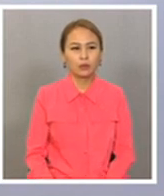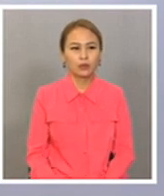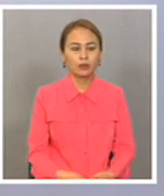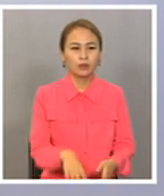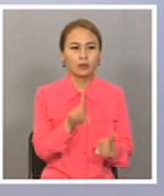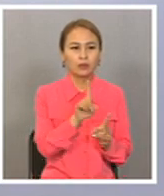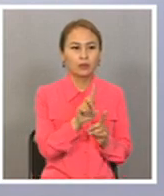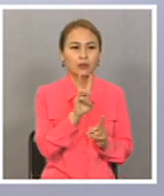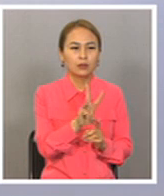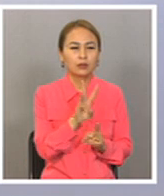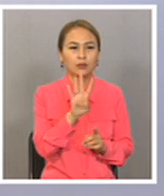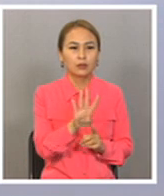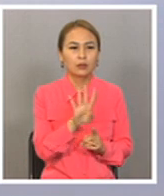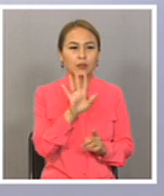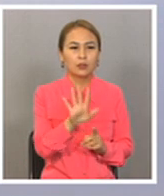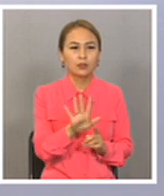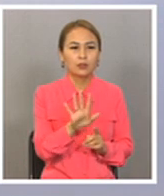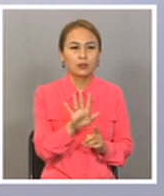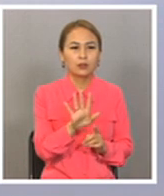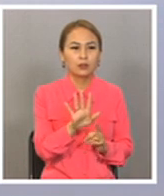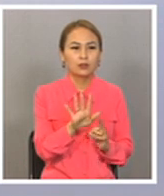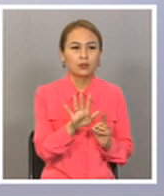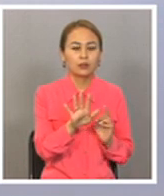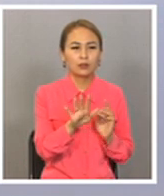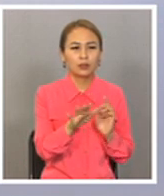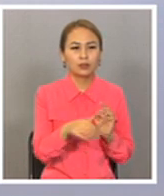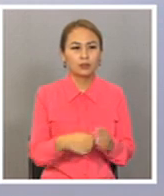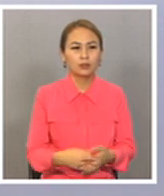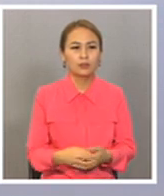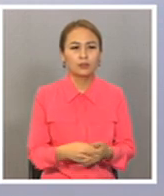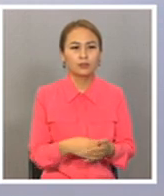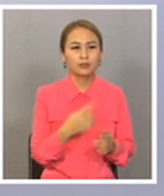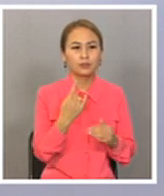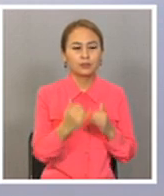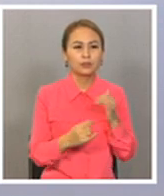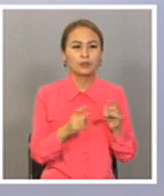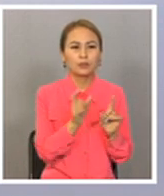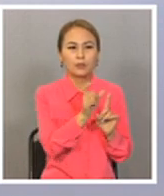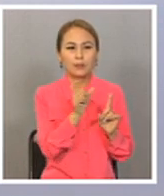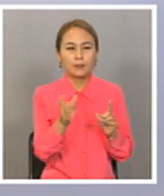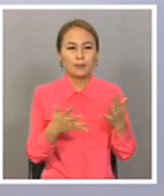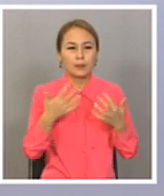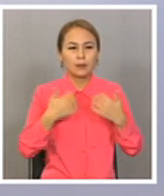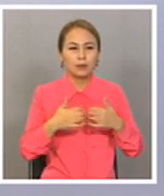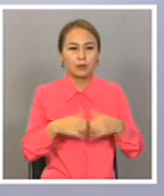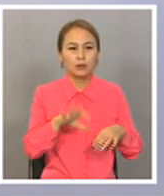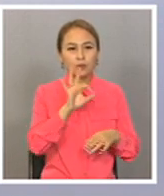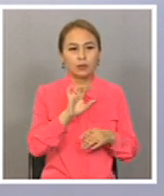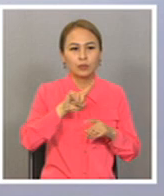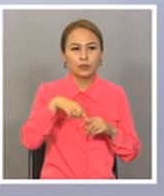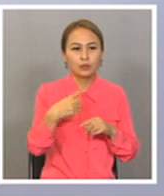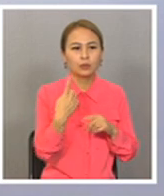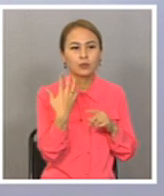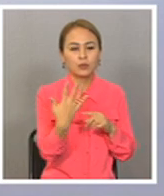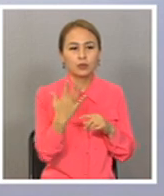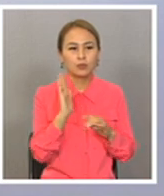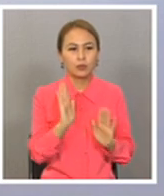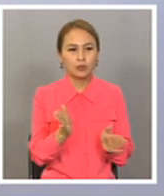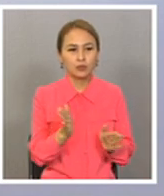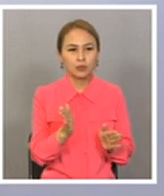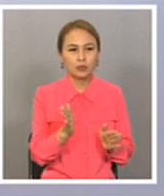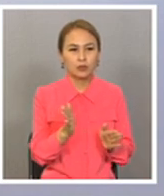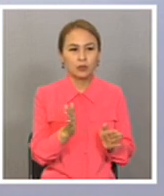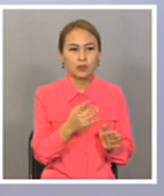3, 4, 5. Яғни 0 бүтін 10-нан 1-ден 5 қадам аттайтын болсам, 0 бүтін 10-нан 5 болады. Сонда